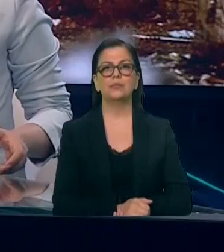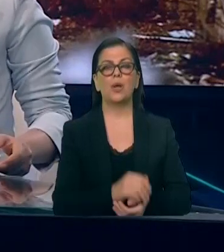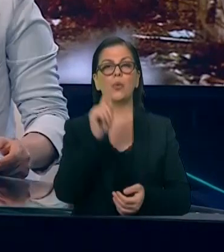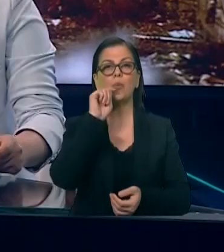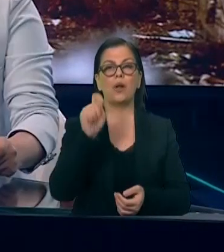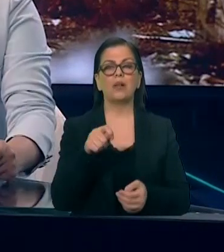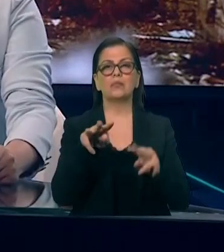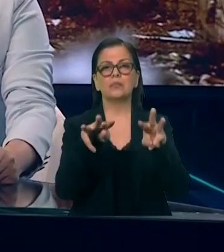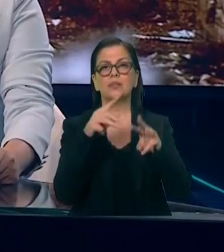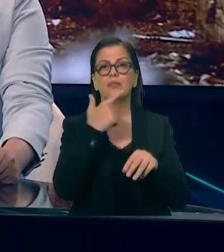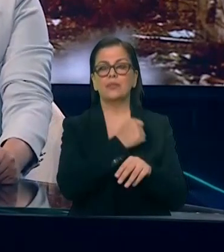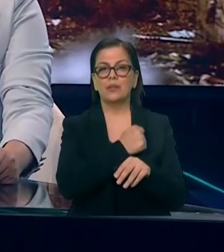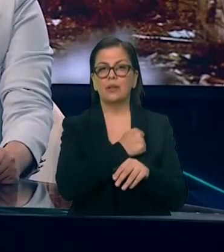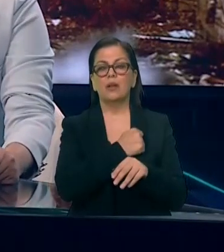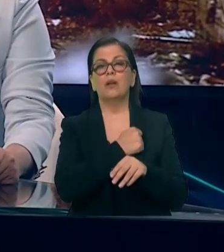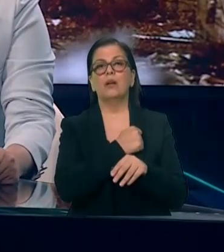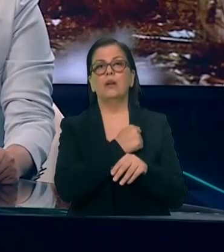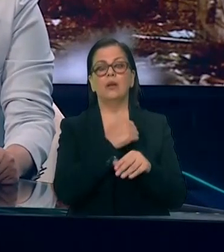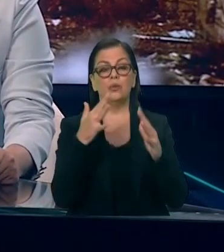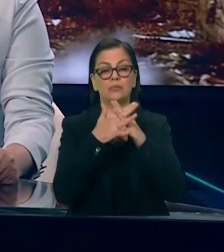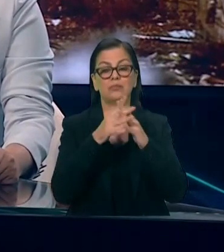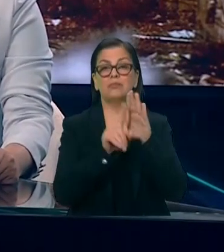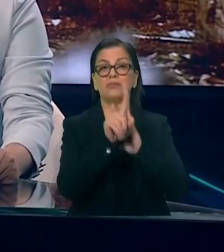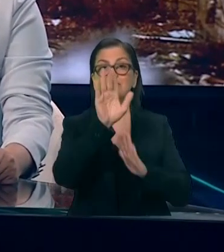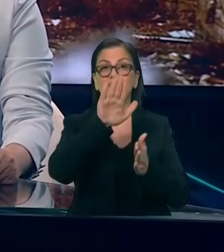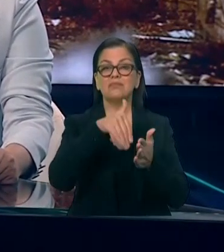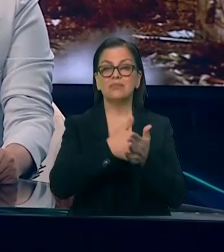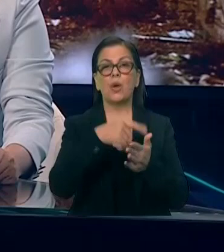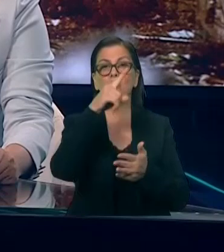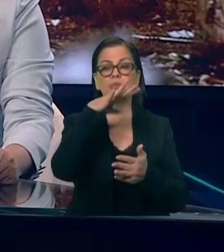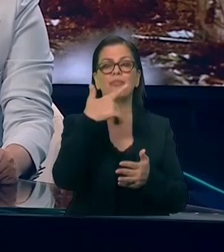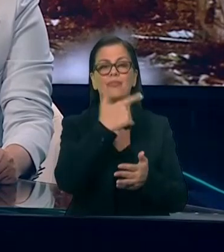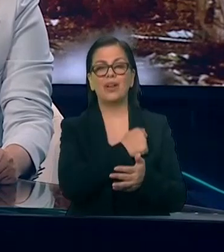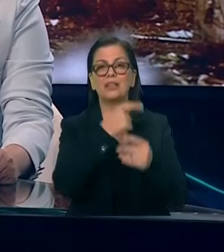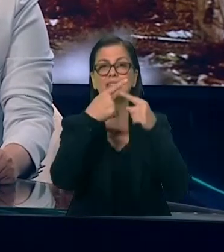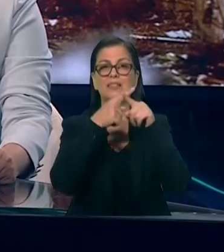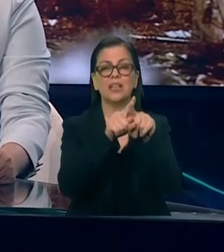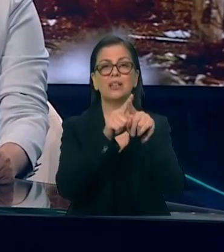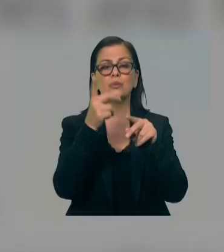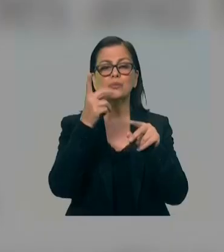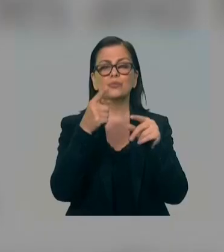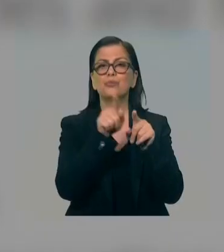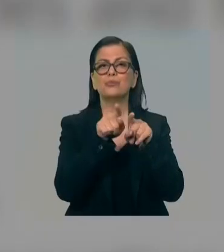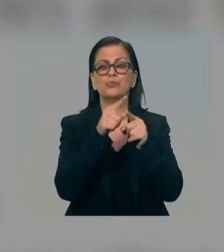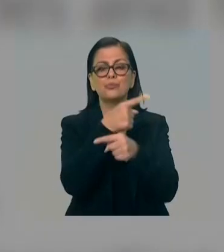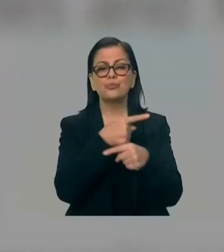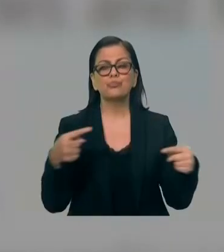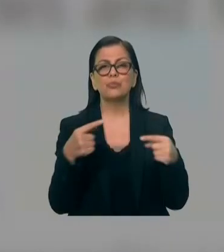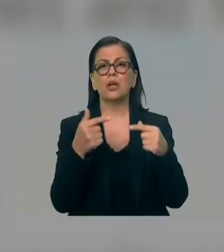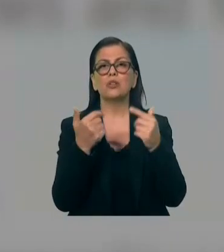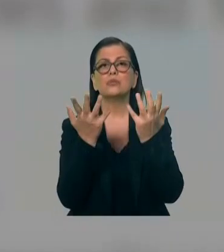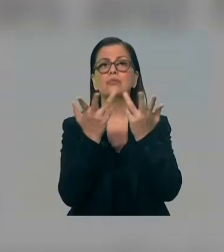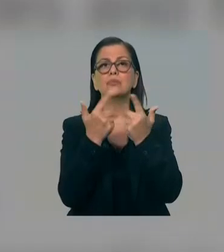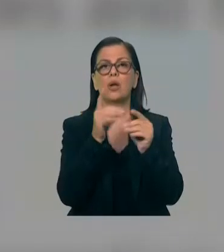Ukrayna Müdafiə Nazirliyi müharibə başlayandan bugünə dək Rusiya ordusunun texnika itkisinin sayını açıqlayıb. Rəsmi məlumata görə